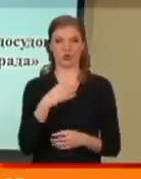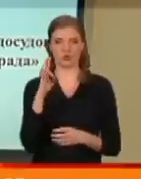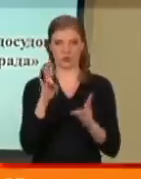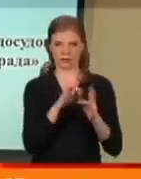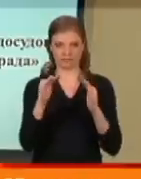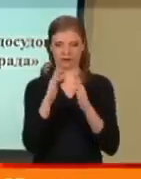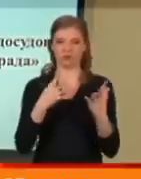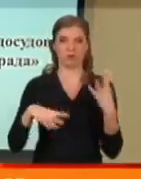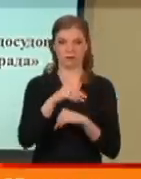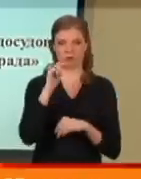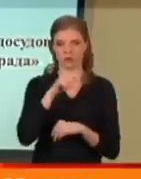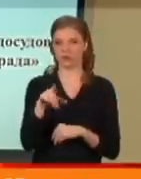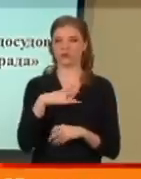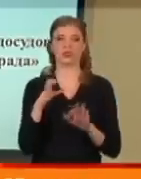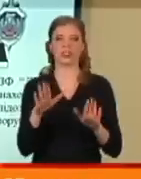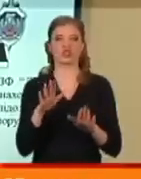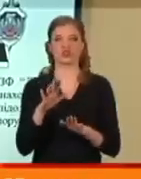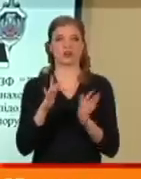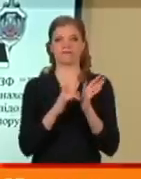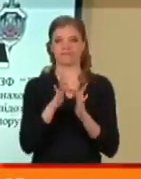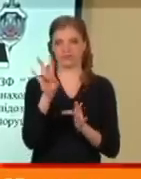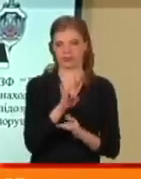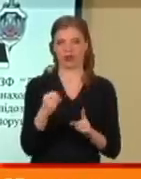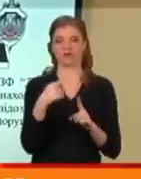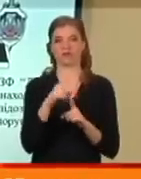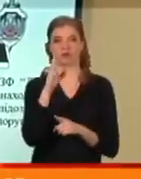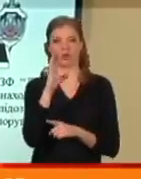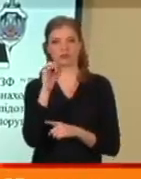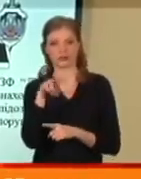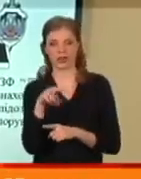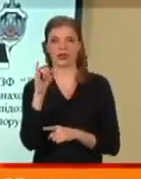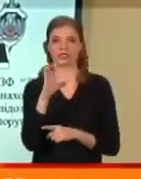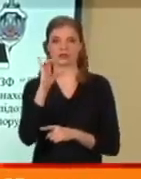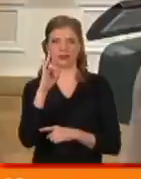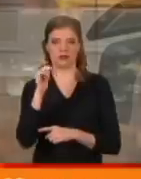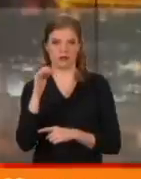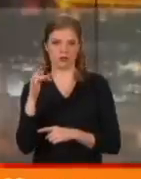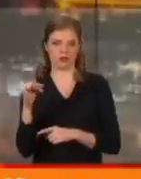всій Україні. В переліку були не лише православні храми, а й костели та синагоги.